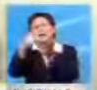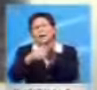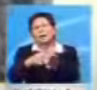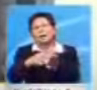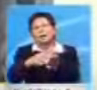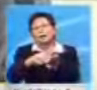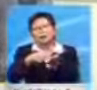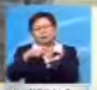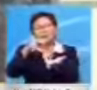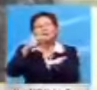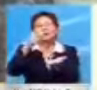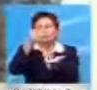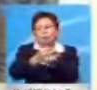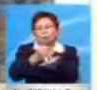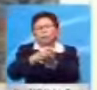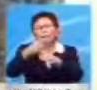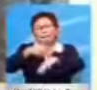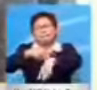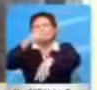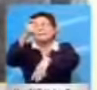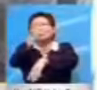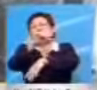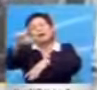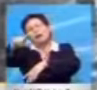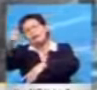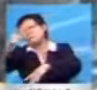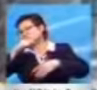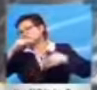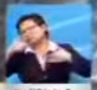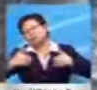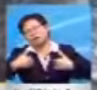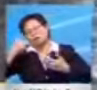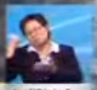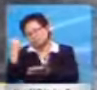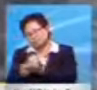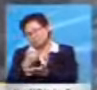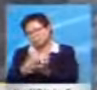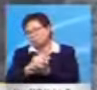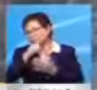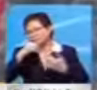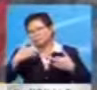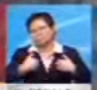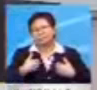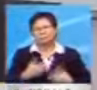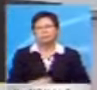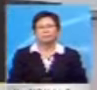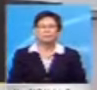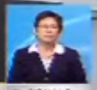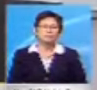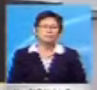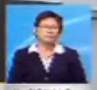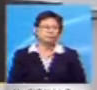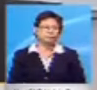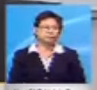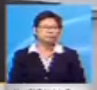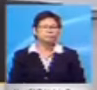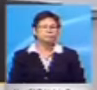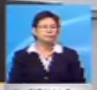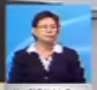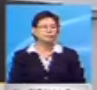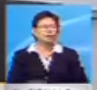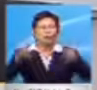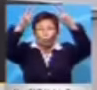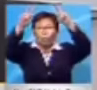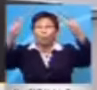dokumen tamat tempoh dan selebihnya tidak mempunyai sebarang dokumen perjalanan yang sah tangkap yang enam